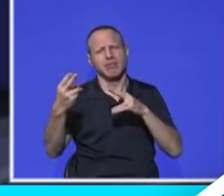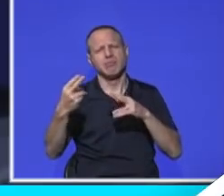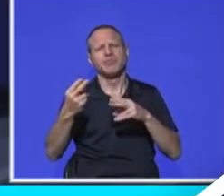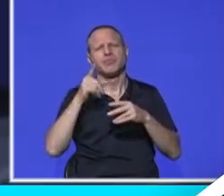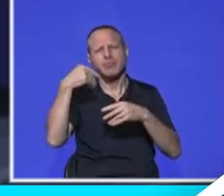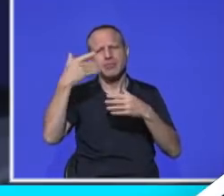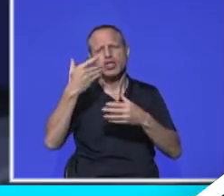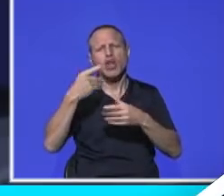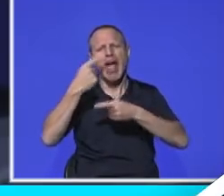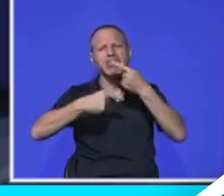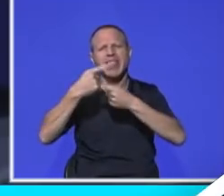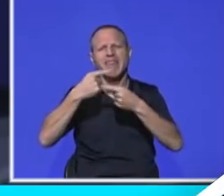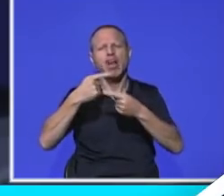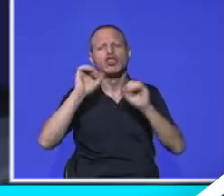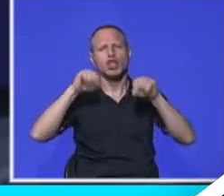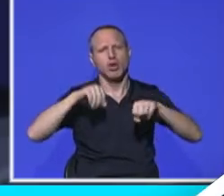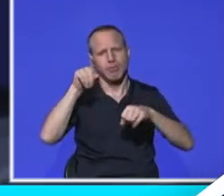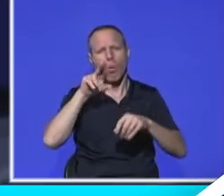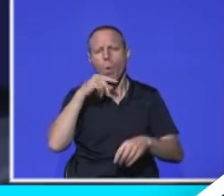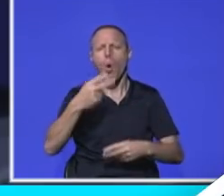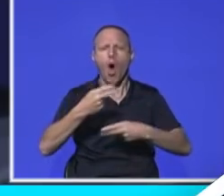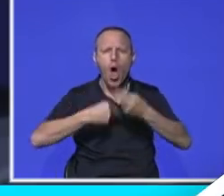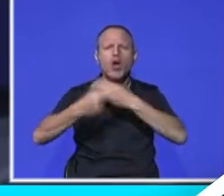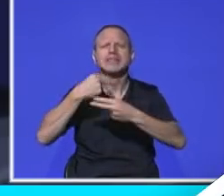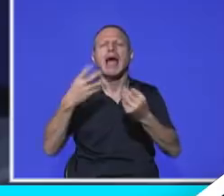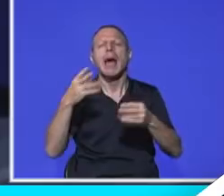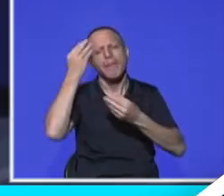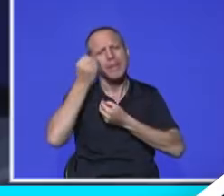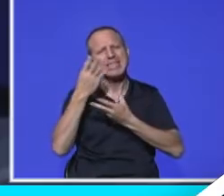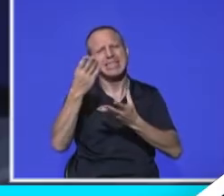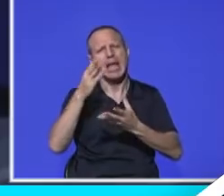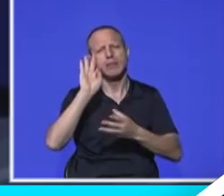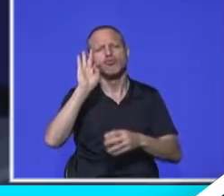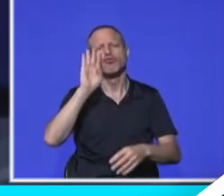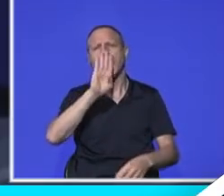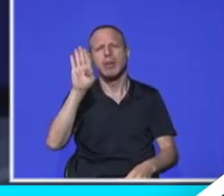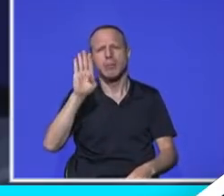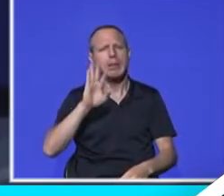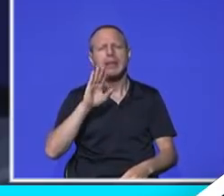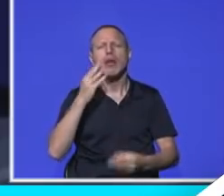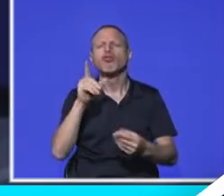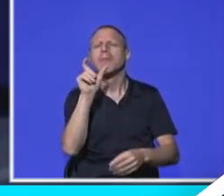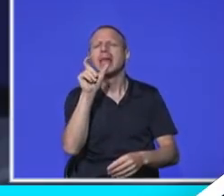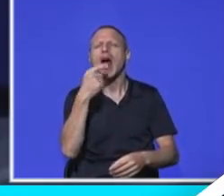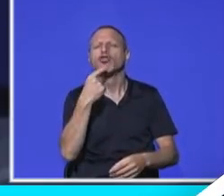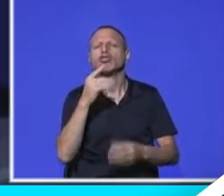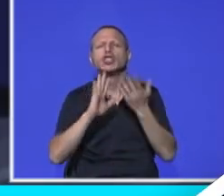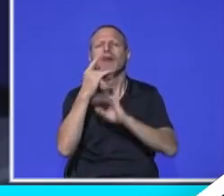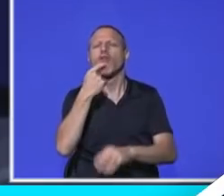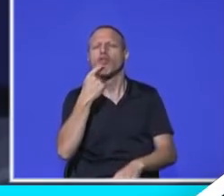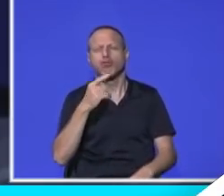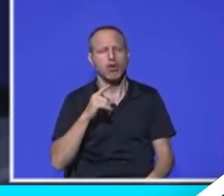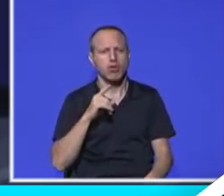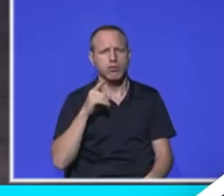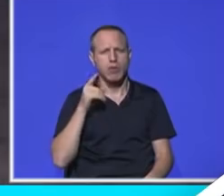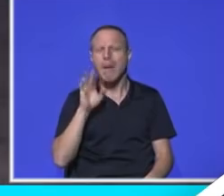והוא מדקלם את המסרים של נתניהו, ויש מילה אחת שהוא לא אומר, היא תשרוף לו את הלשון. מה הוא לא אומר? איזה מילה? נתניהו. הוא לא יודע, היא תשרוף